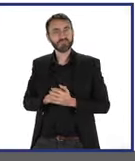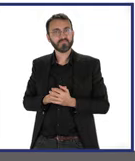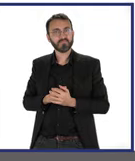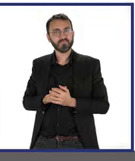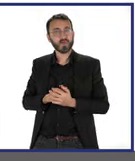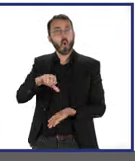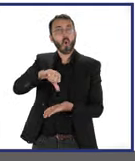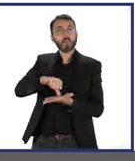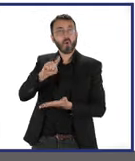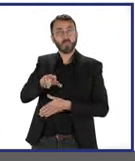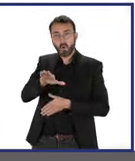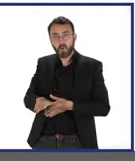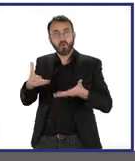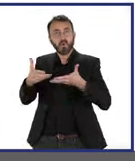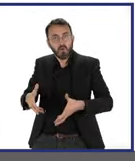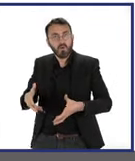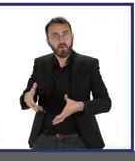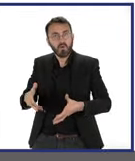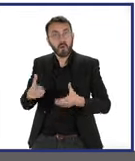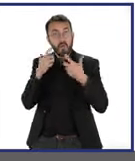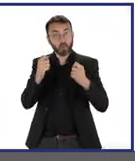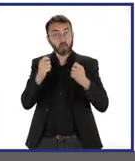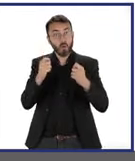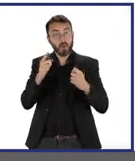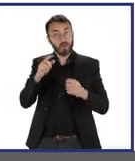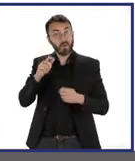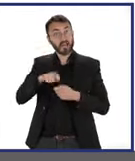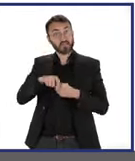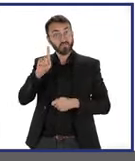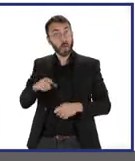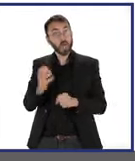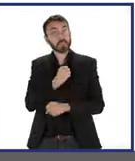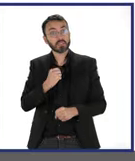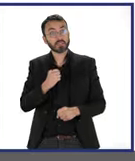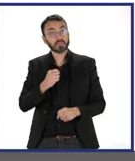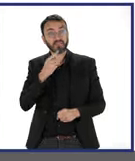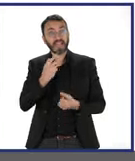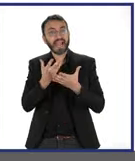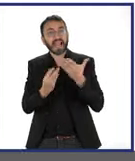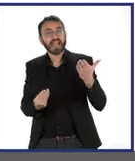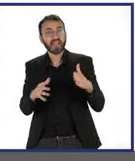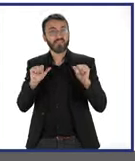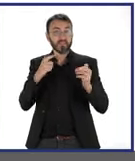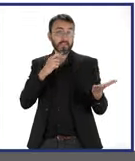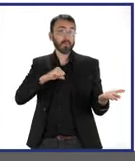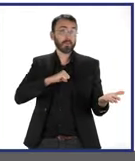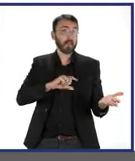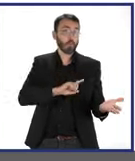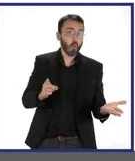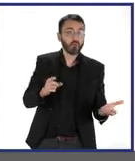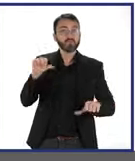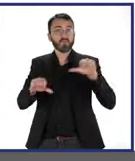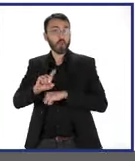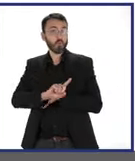Comme ceci. Tapotez au milieu pour faire un creux. Attention, pour que le test soit réussi, aucun contact avec un liquide.